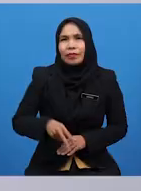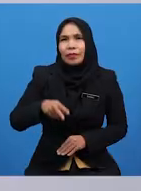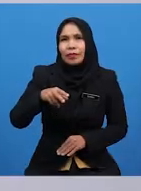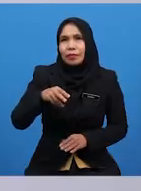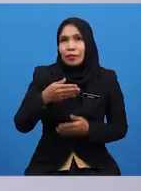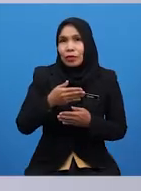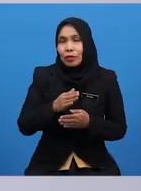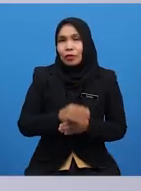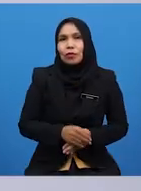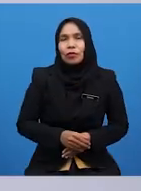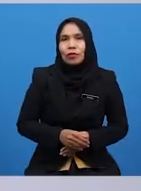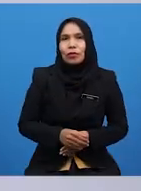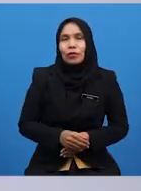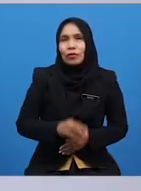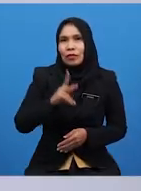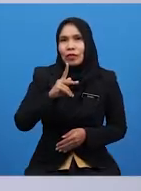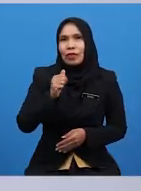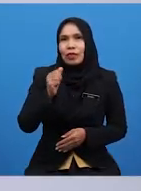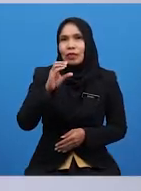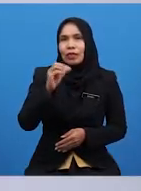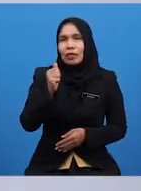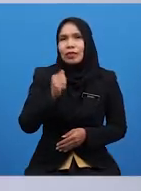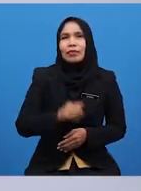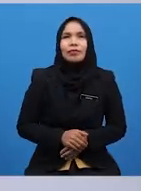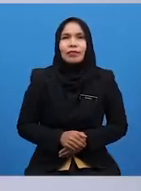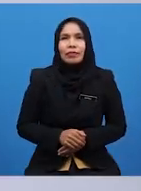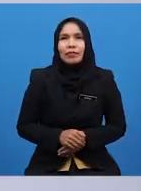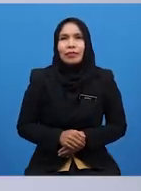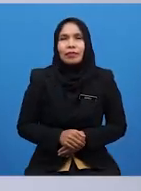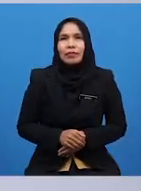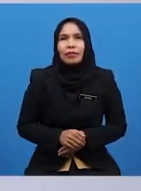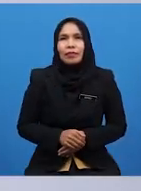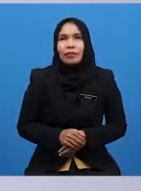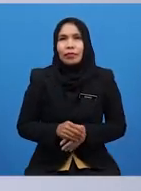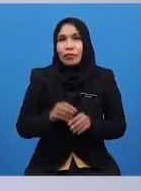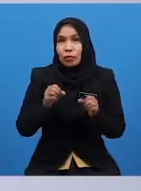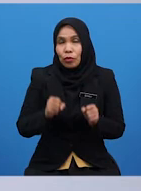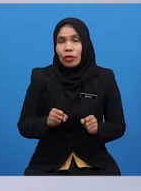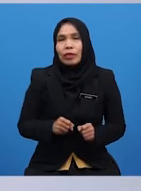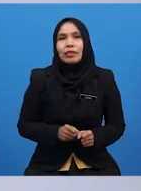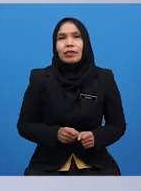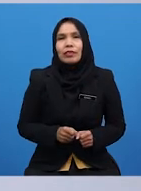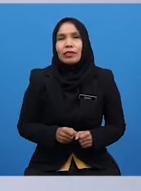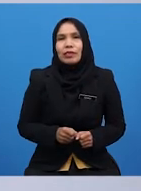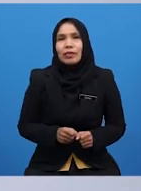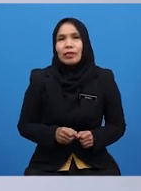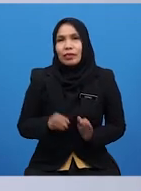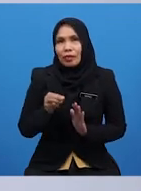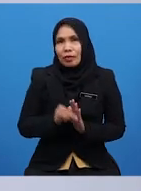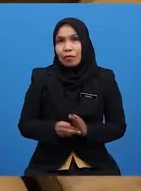dapur dan bilik tidur bukan saja menghadirkan cahaya matahari sebagai pencahayaan